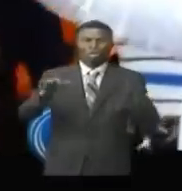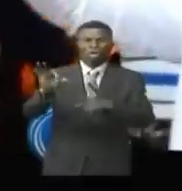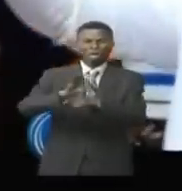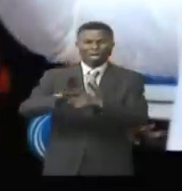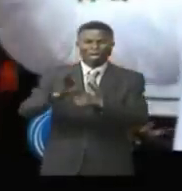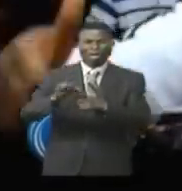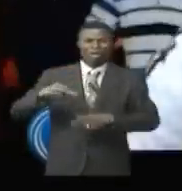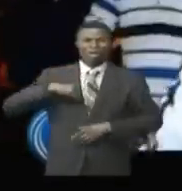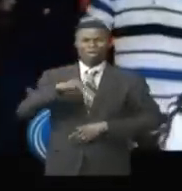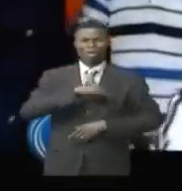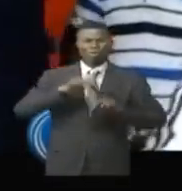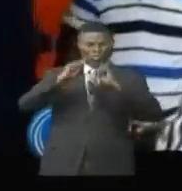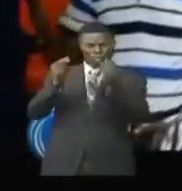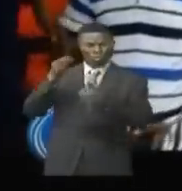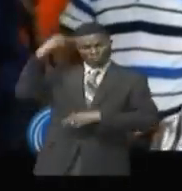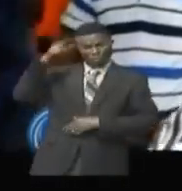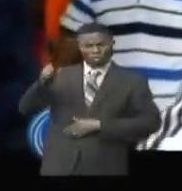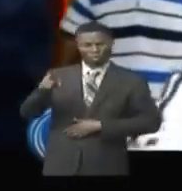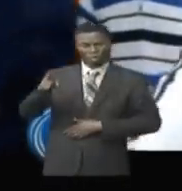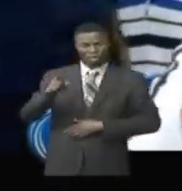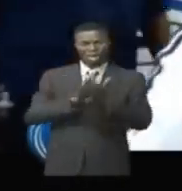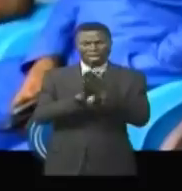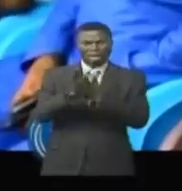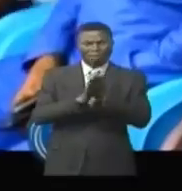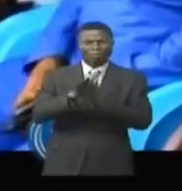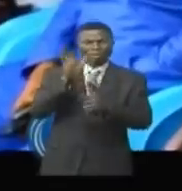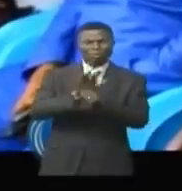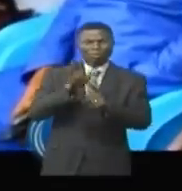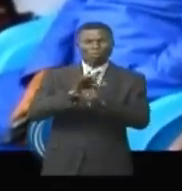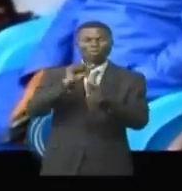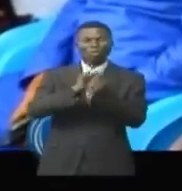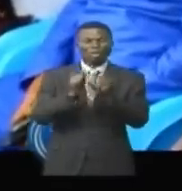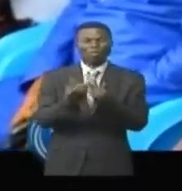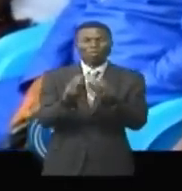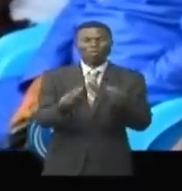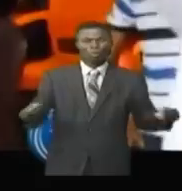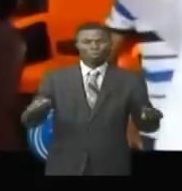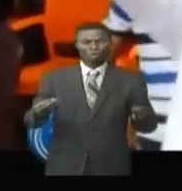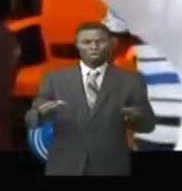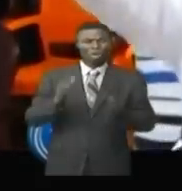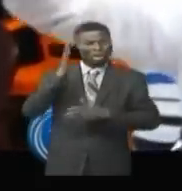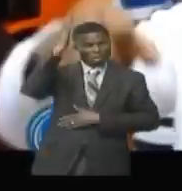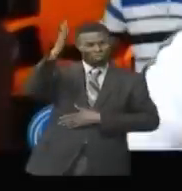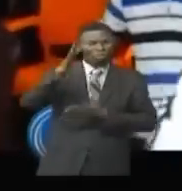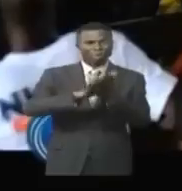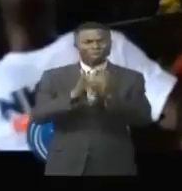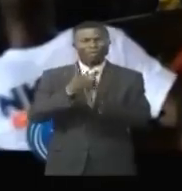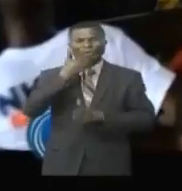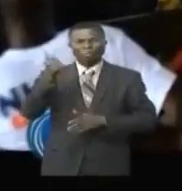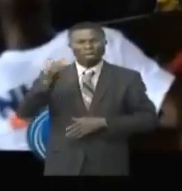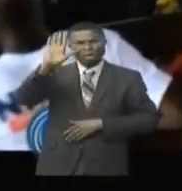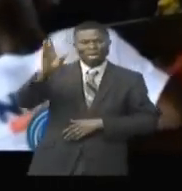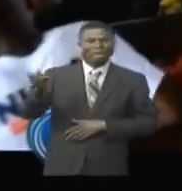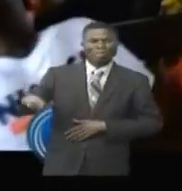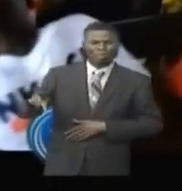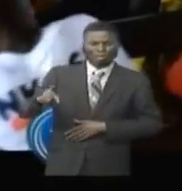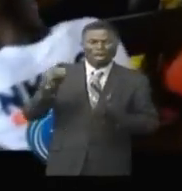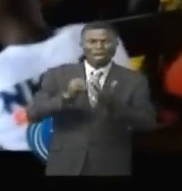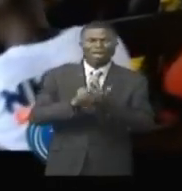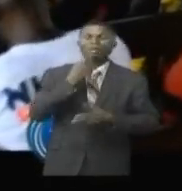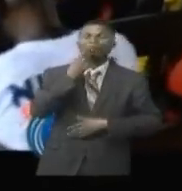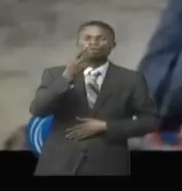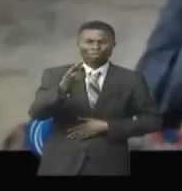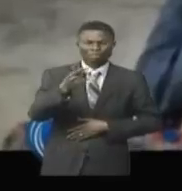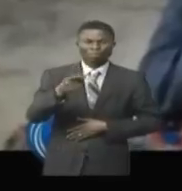de membres de cette structure axée sur les multiples défis à relever pour de meilleurs lendemains de la Mongala. Il convient de noter que